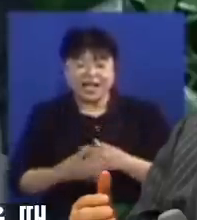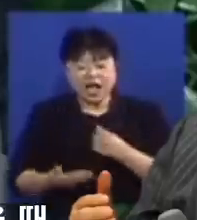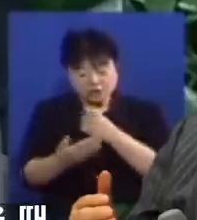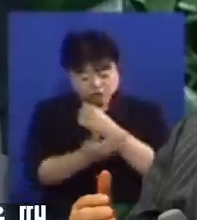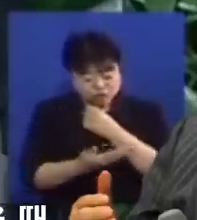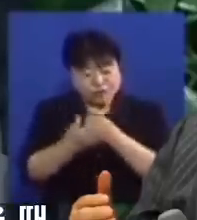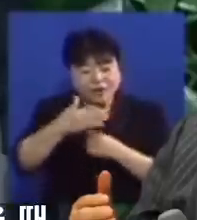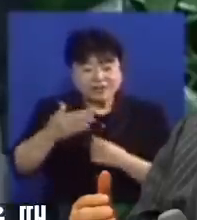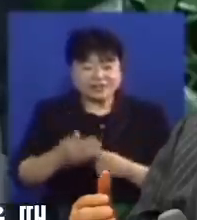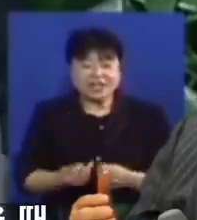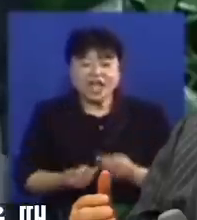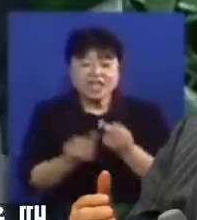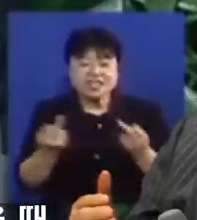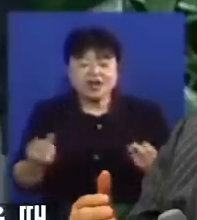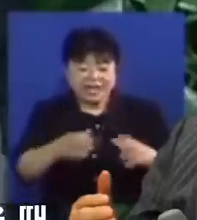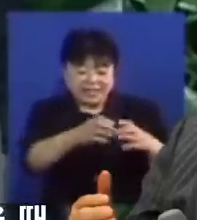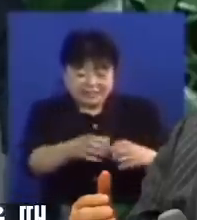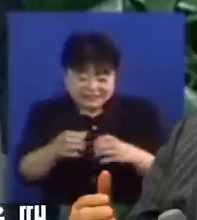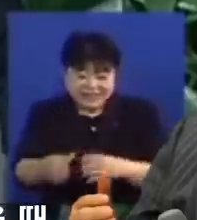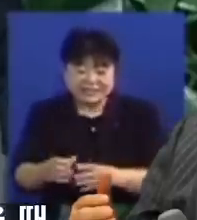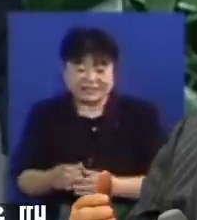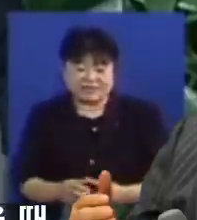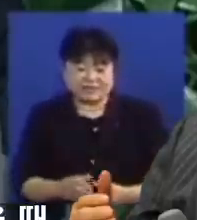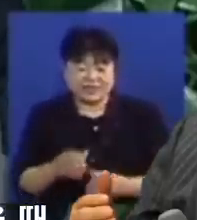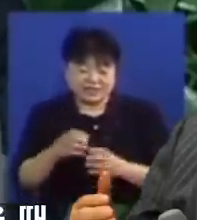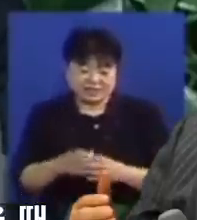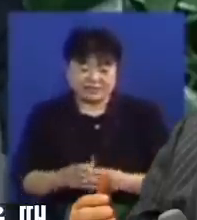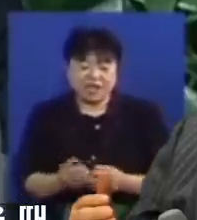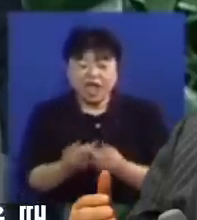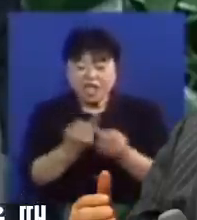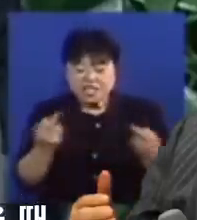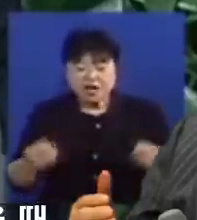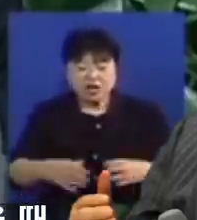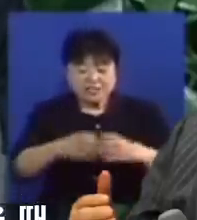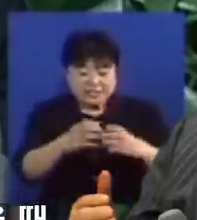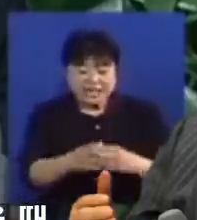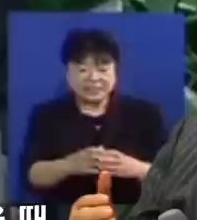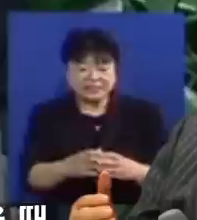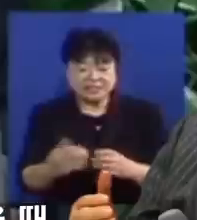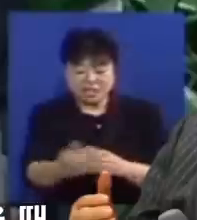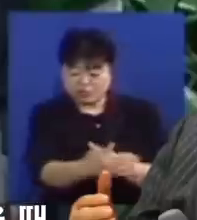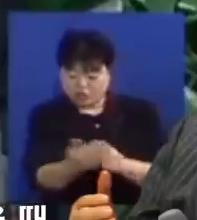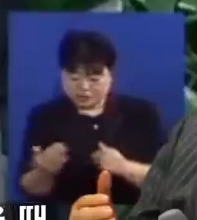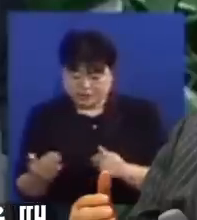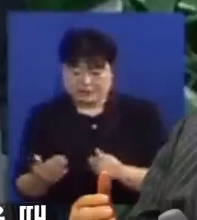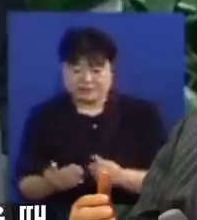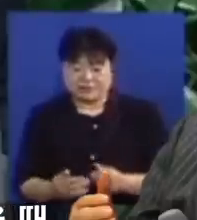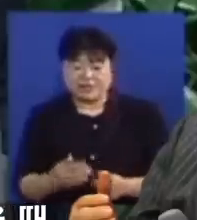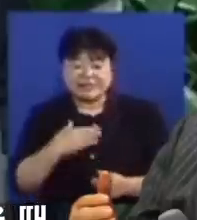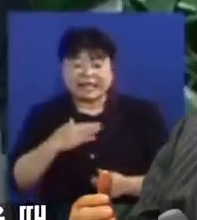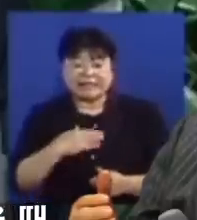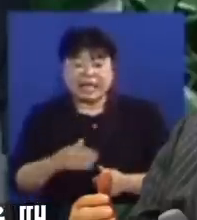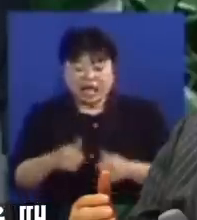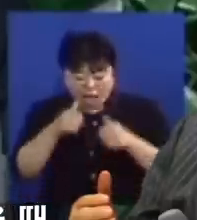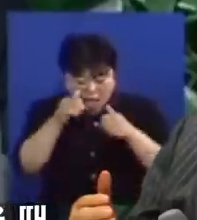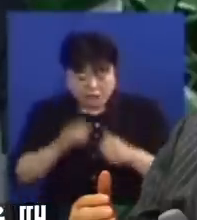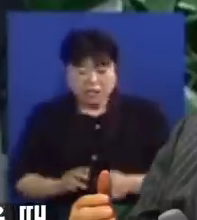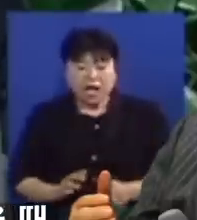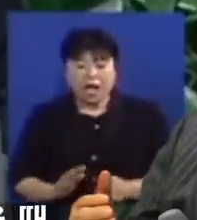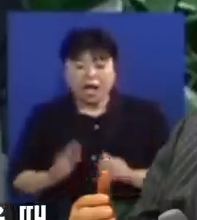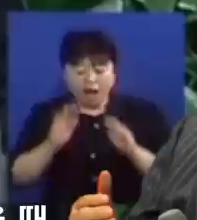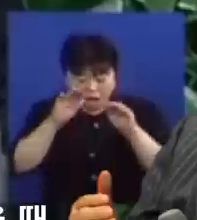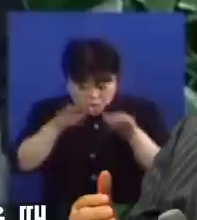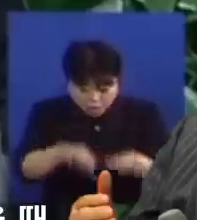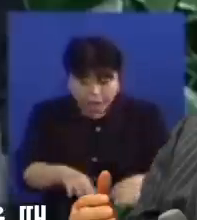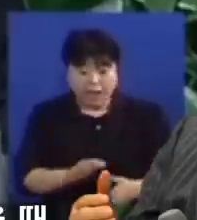갔는데 형들의 단과 내 단이 함께 섰는데 형들 단들이 내 단을 쭉 둘러서더니만 절을 합디다. 형들이